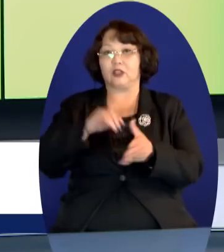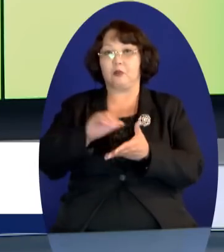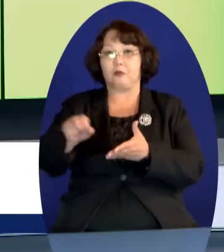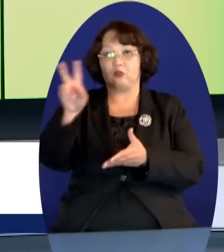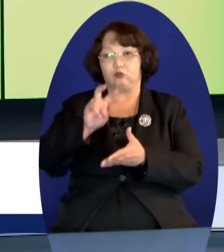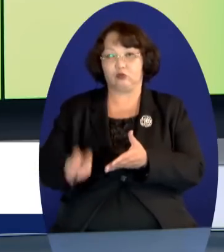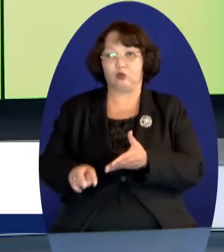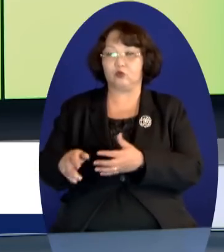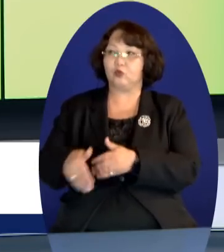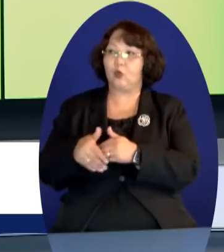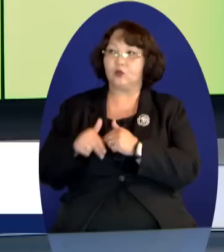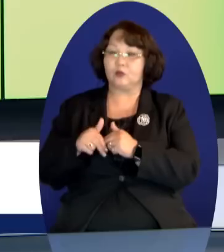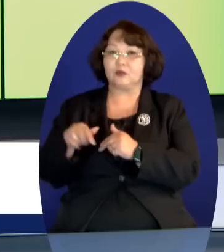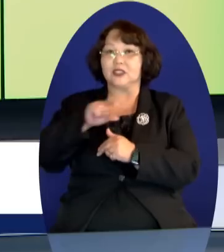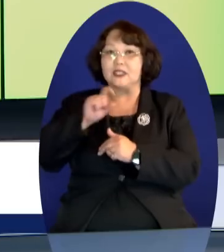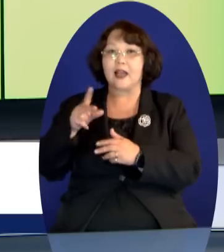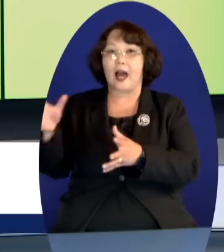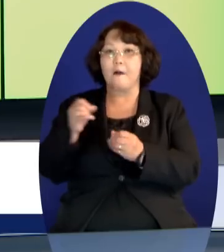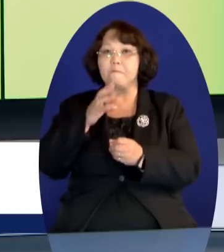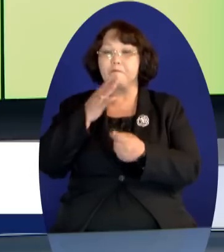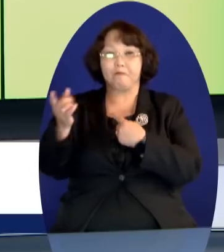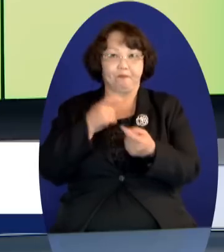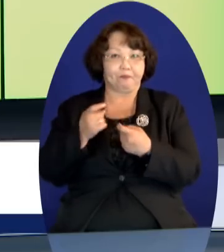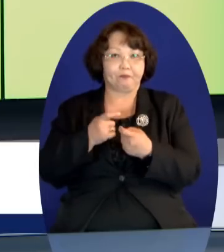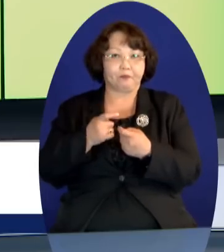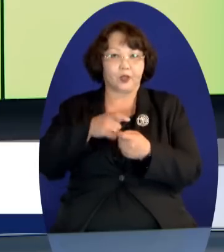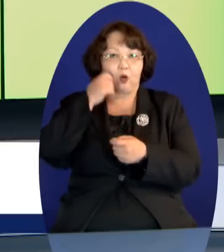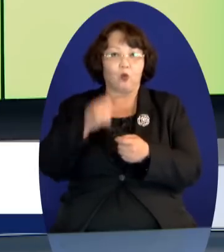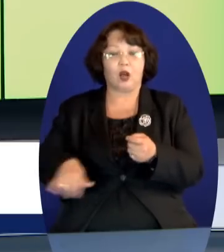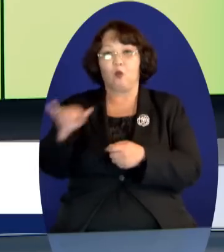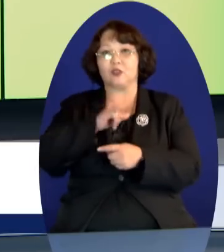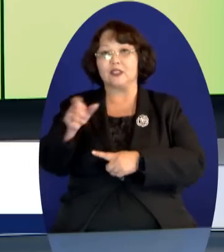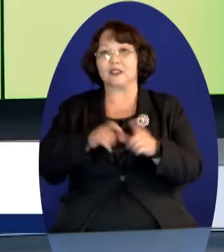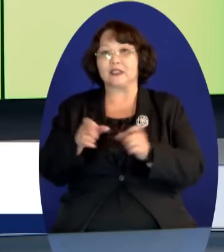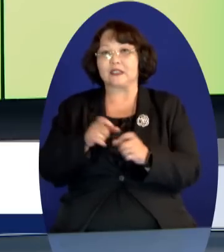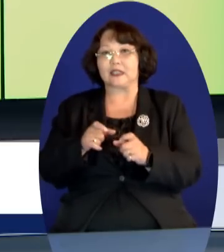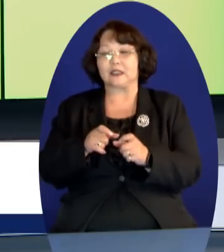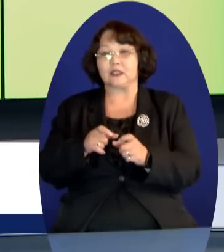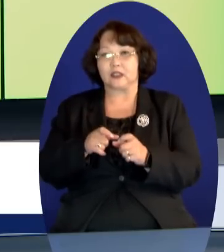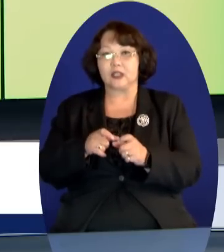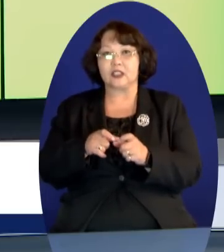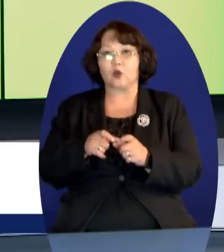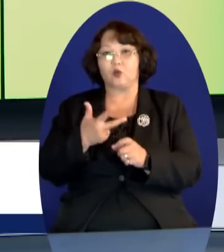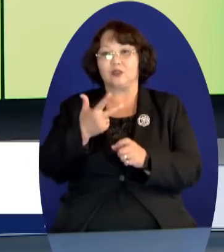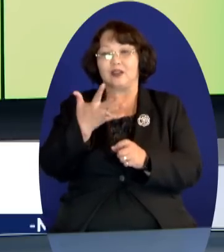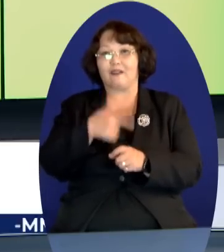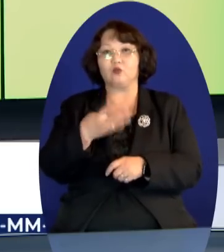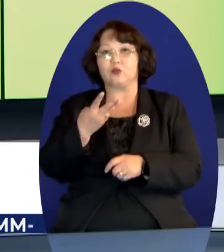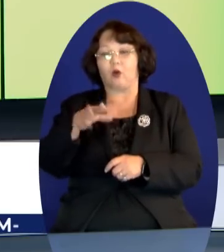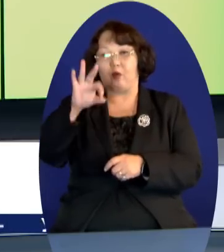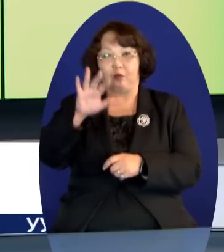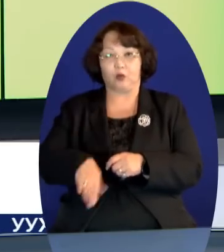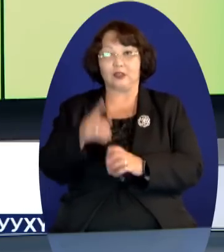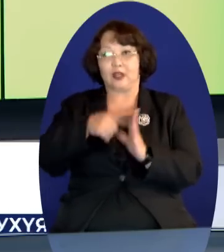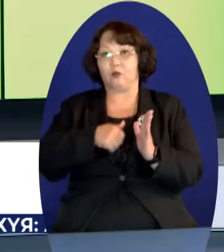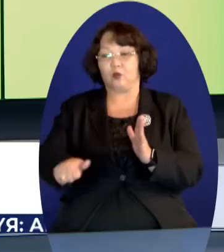Америк долларын тусламжийн зээл авахар хэлцээ хийж байна. За Украйны эдийн засгийн эдийн засаг энэ онд 35-45% буурч сар